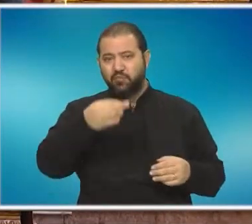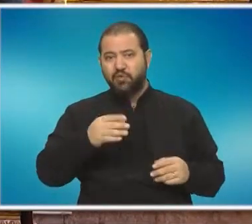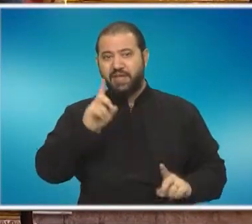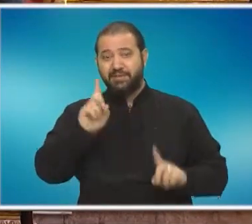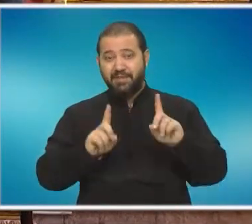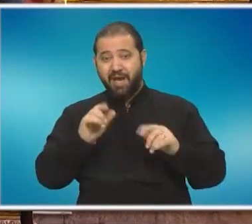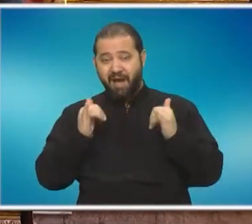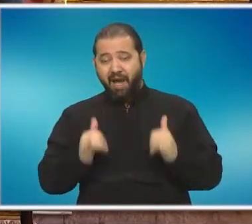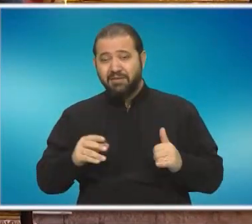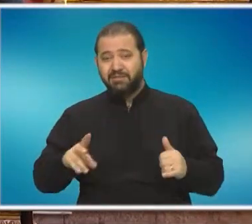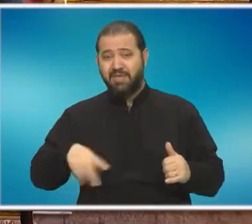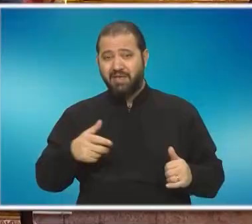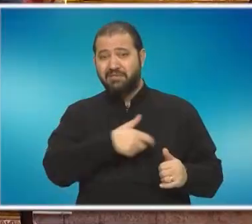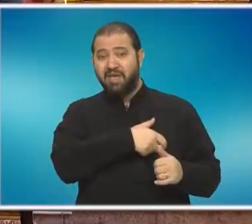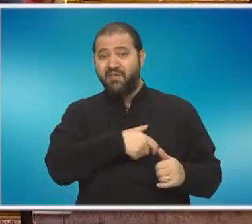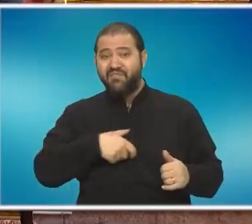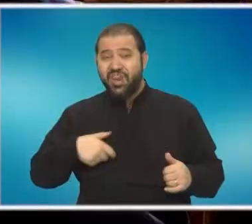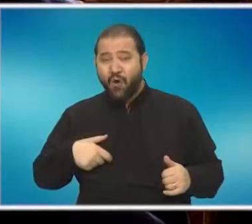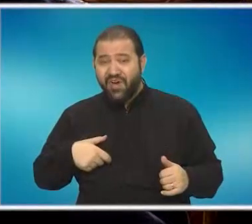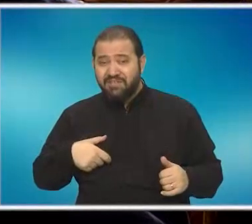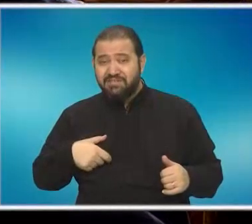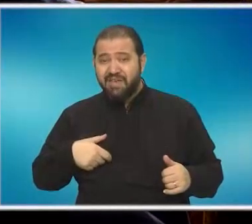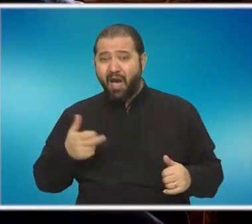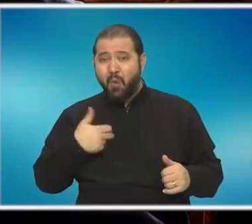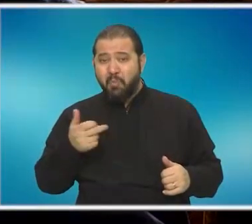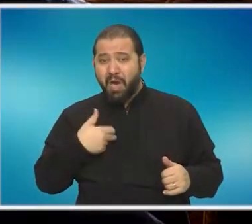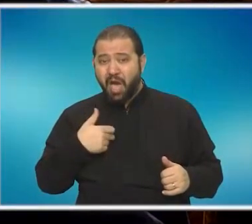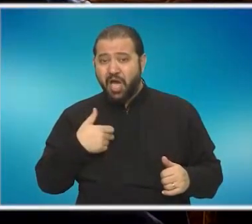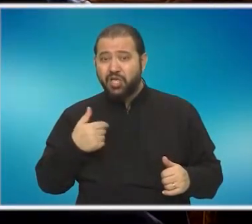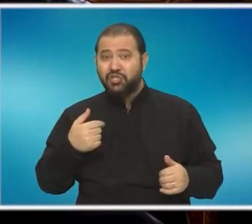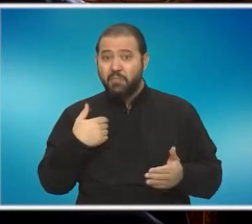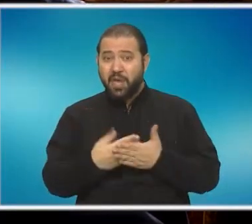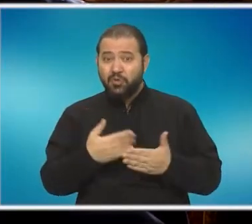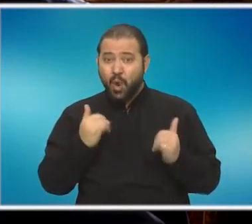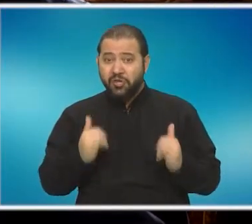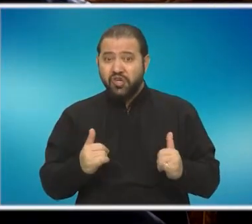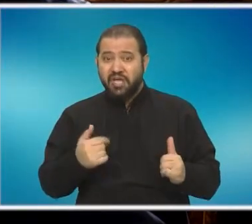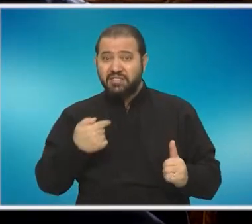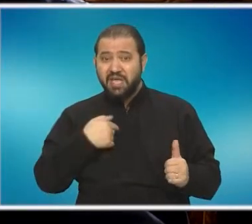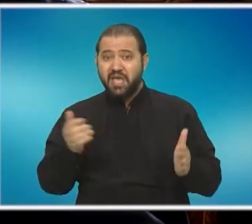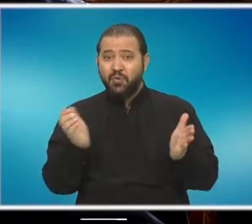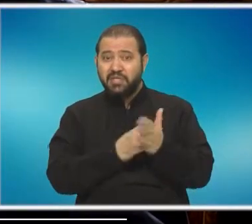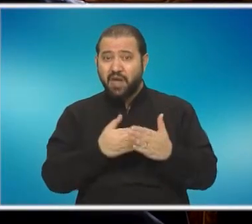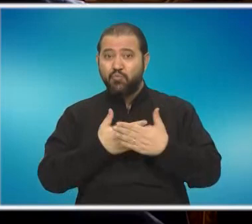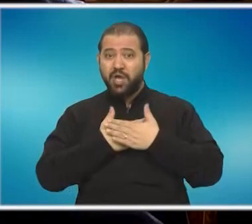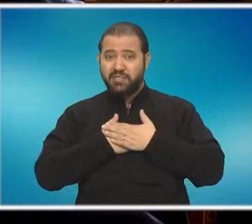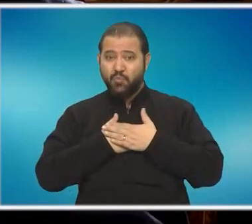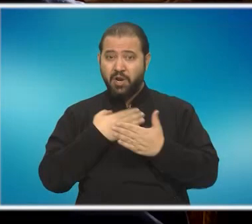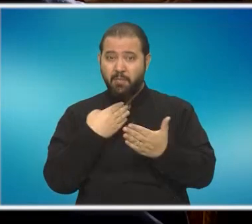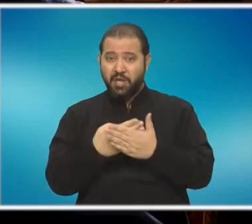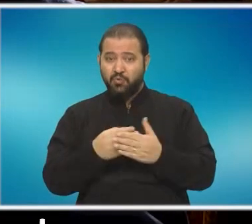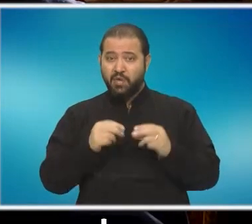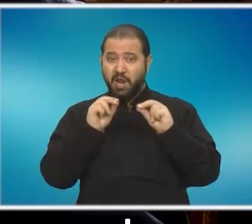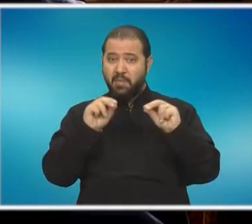spune, dacă asta e vina mea, pentru asta trebuie eu să mor, că îl mărturisesc pe